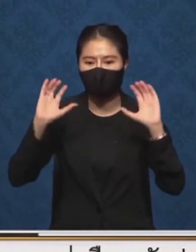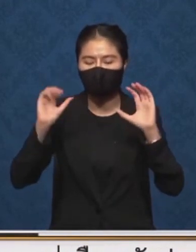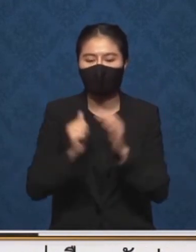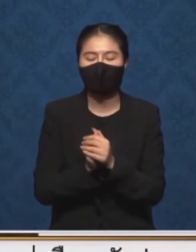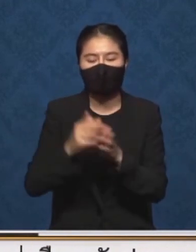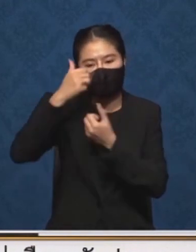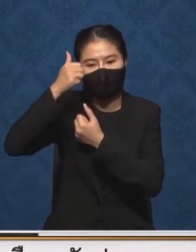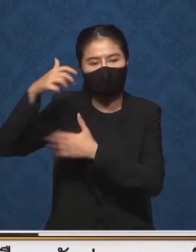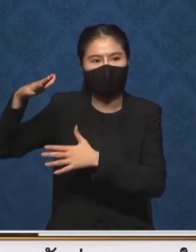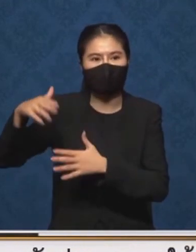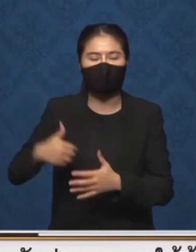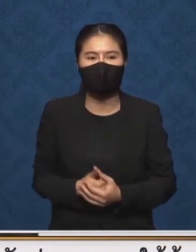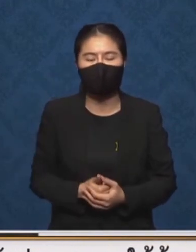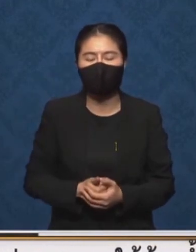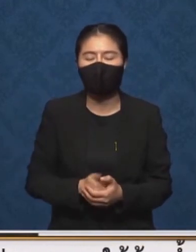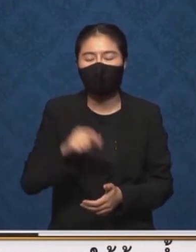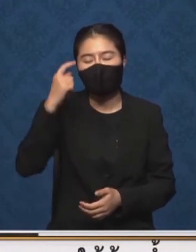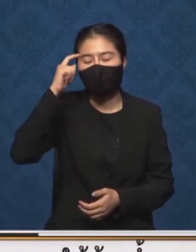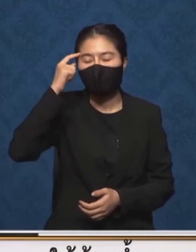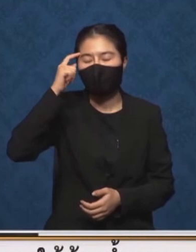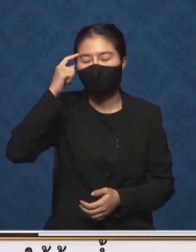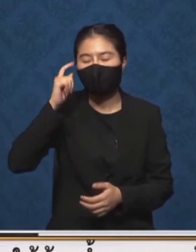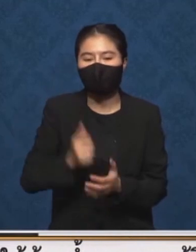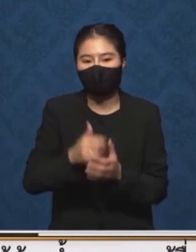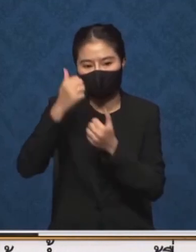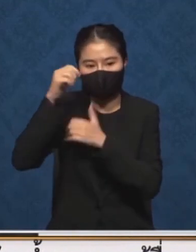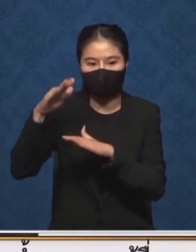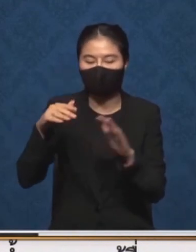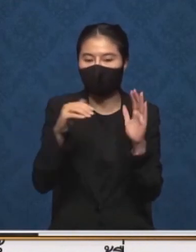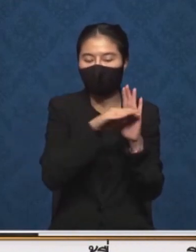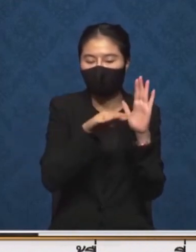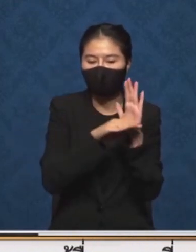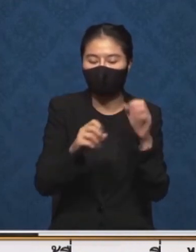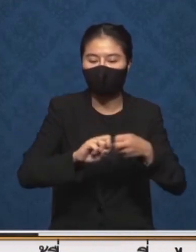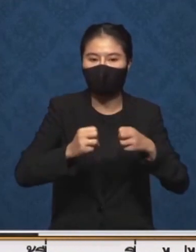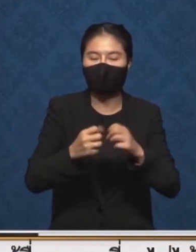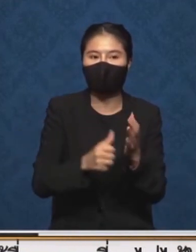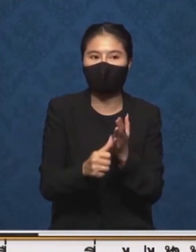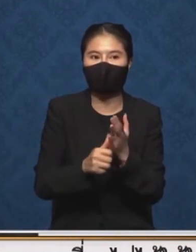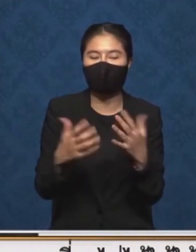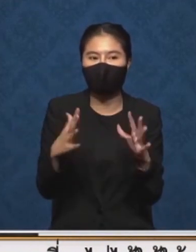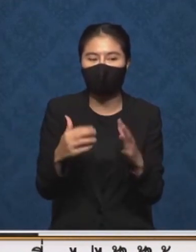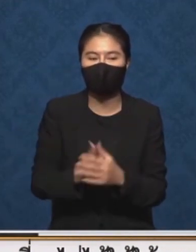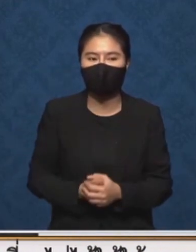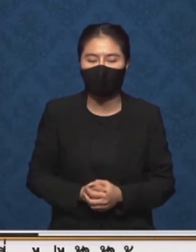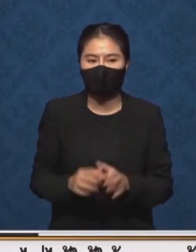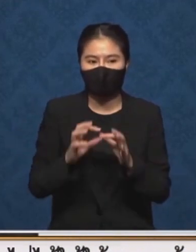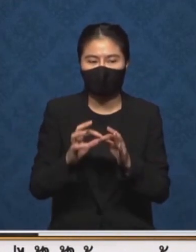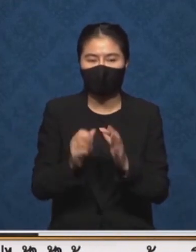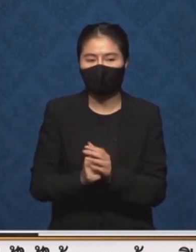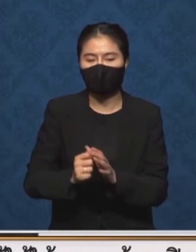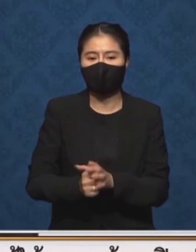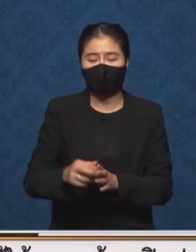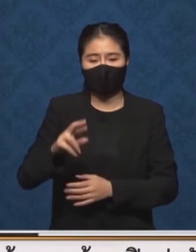ไม่รบรู้อะไรเลยถปทานครับผลการปราบปราบหือผลจ